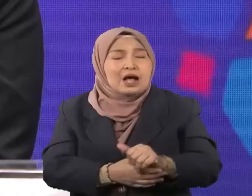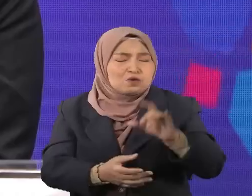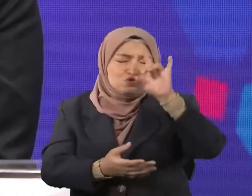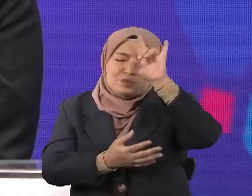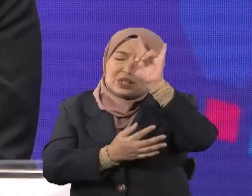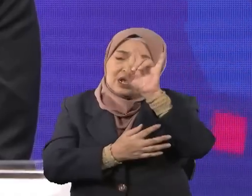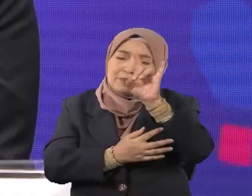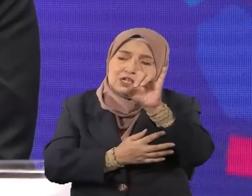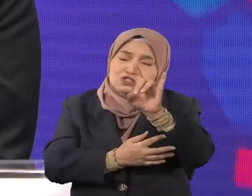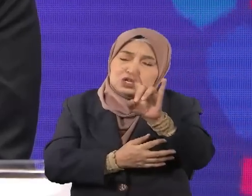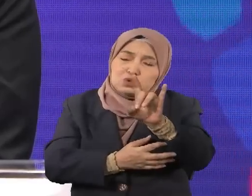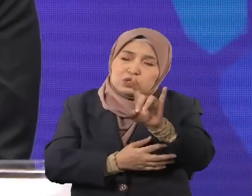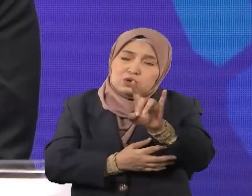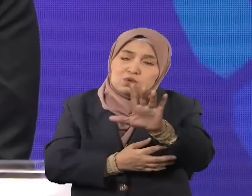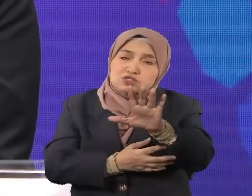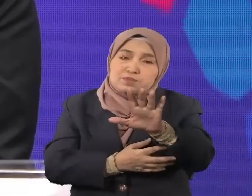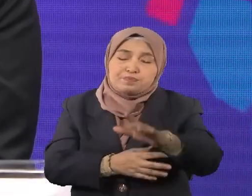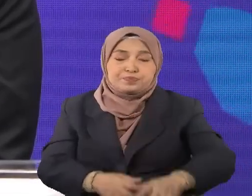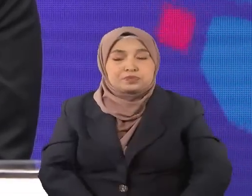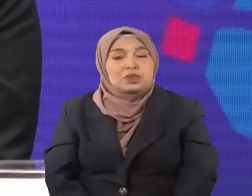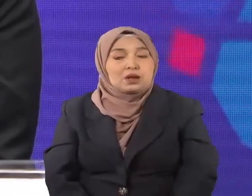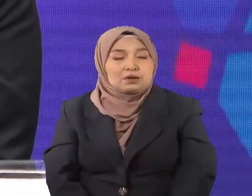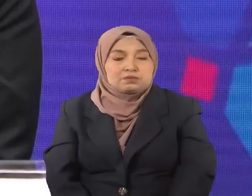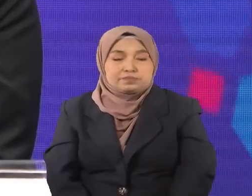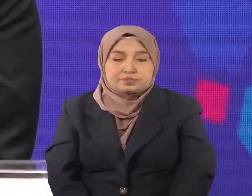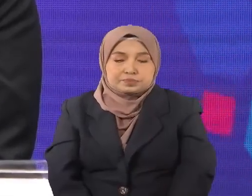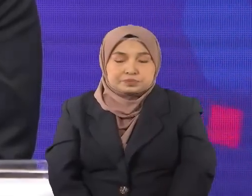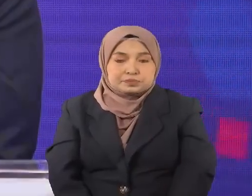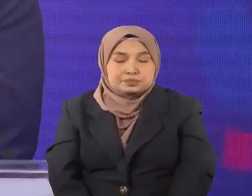A'udzubillahi minasyaitonirrajim.